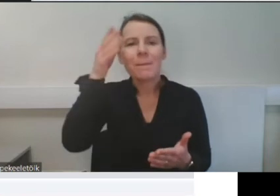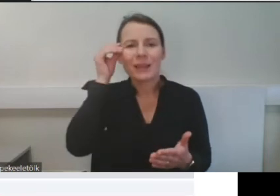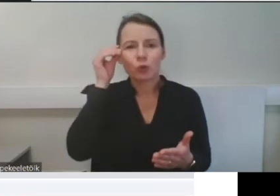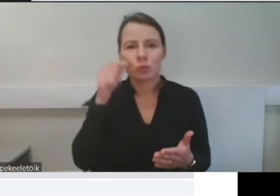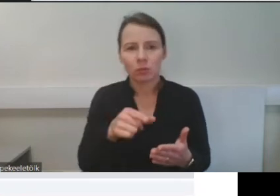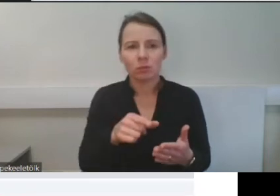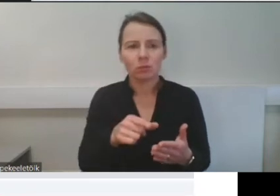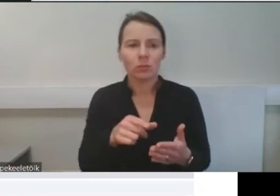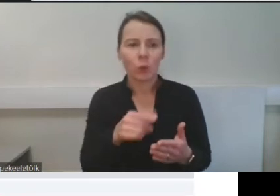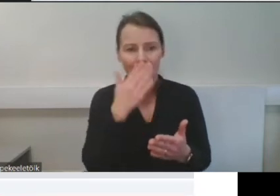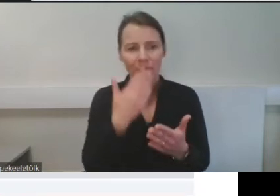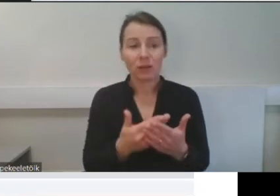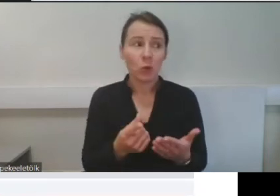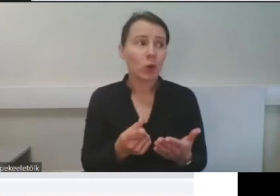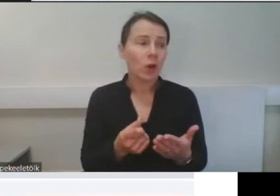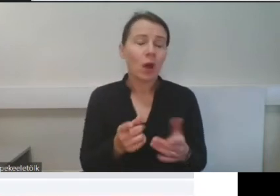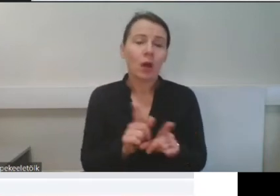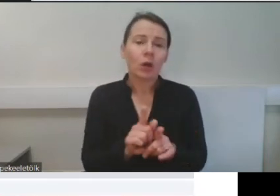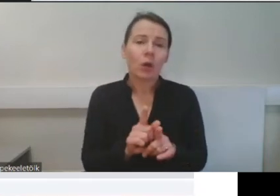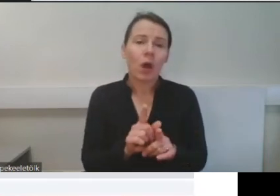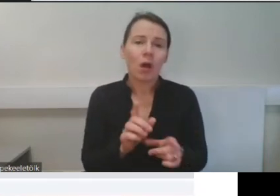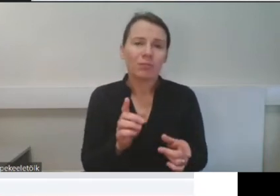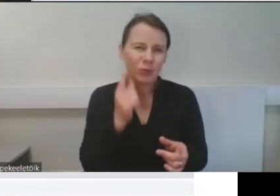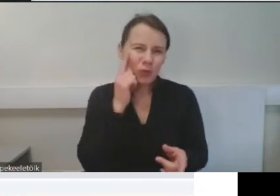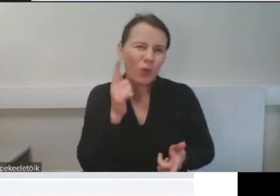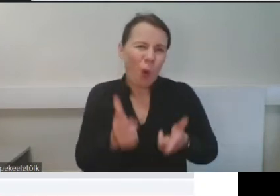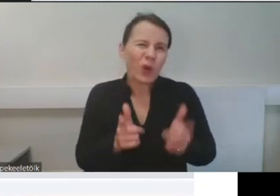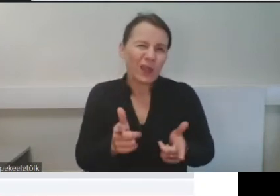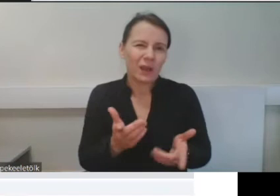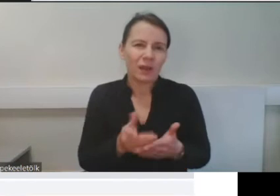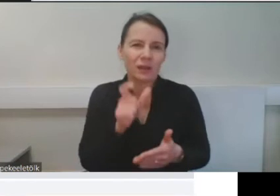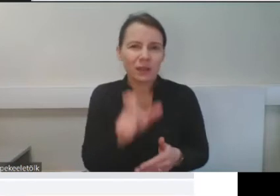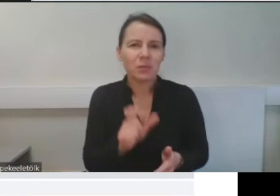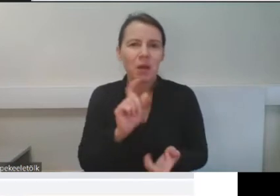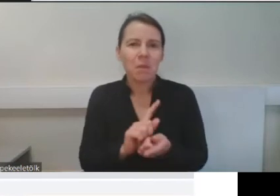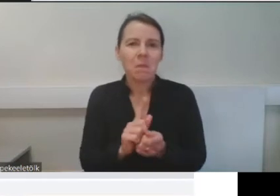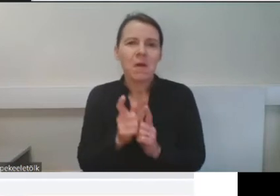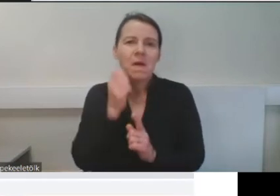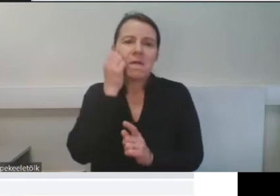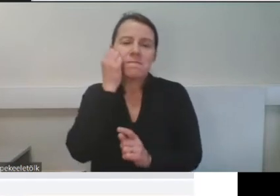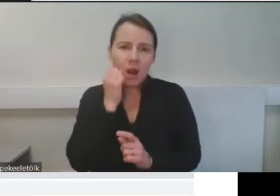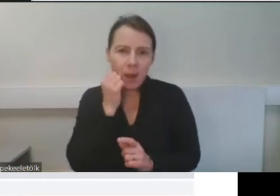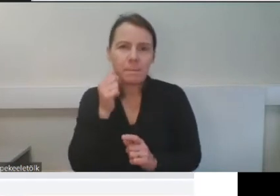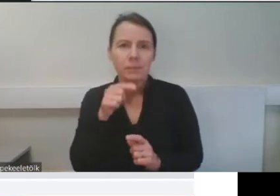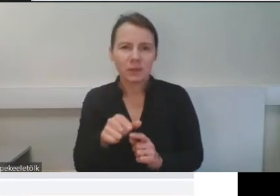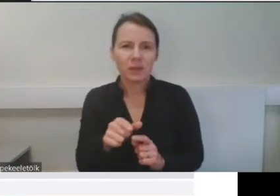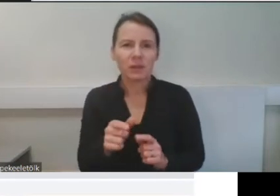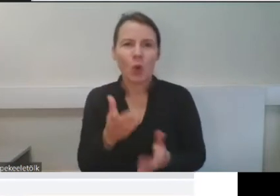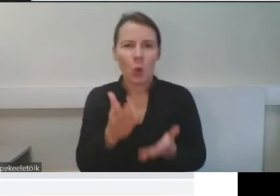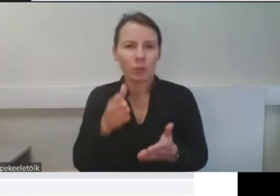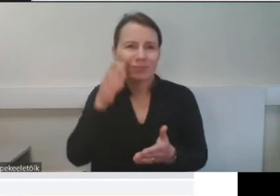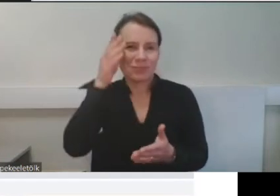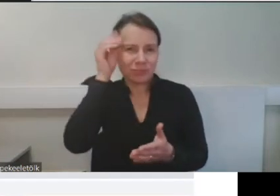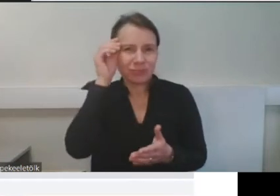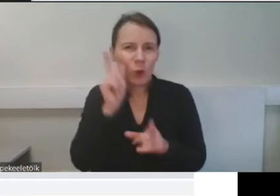Ja H-veebis olen toonud ühe näite siis üldhooldusteenuse kohta, kus olen teinud ära